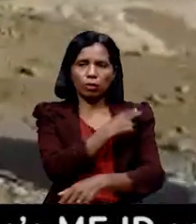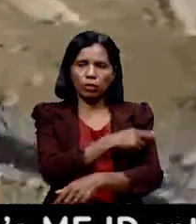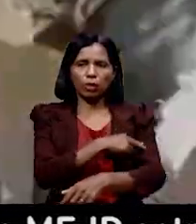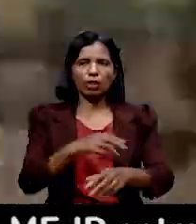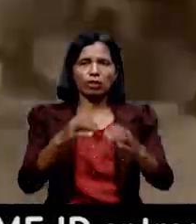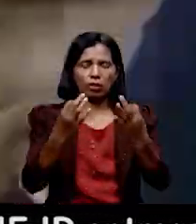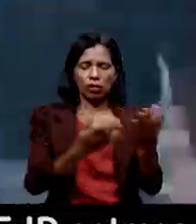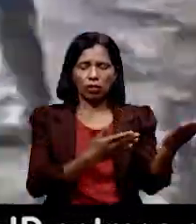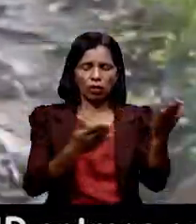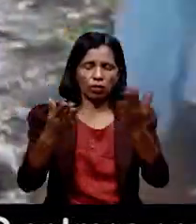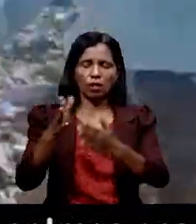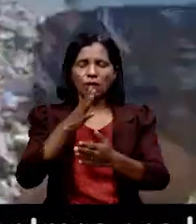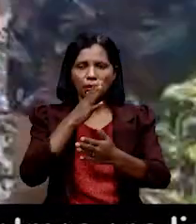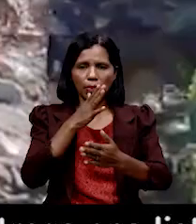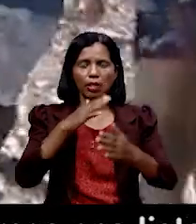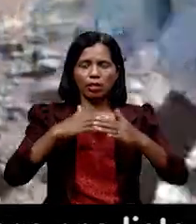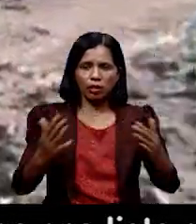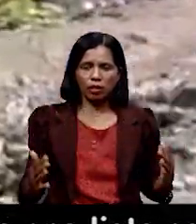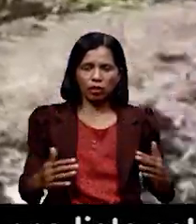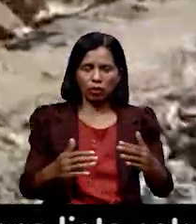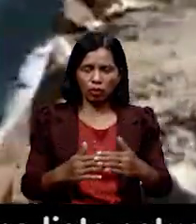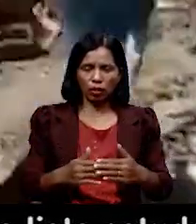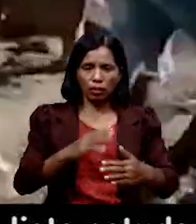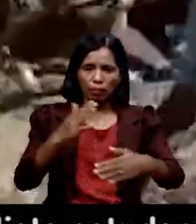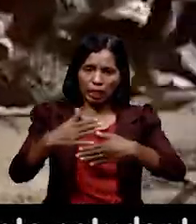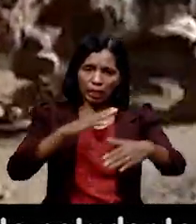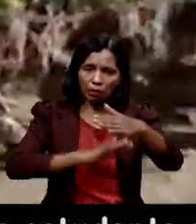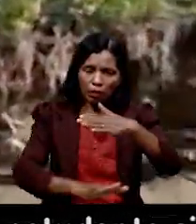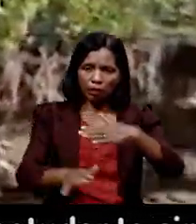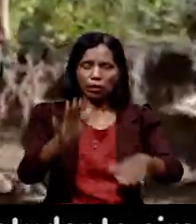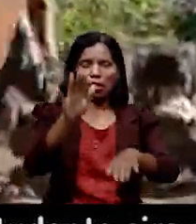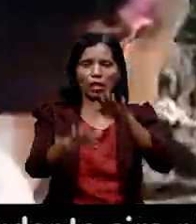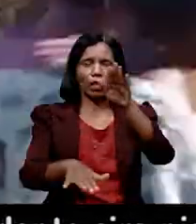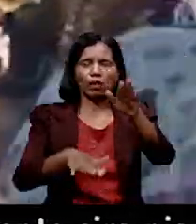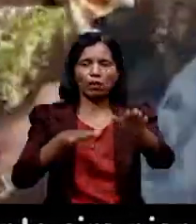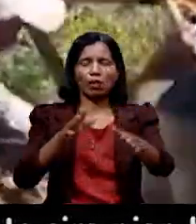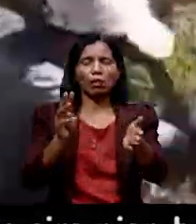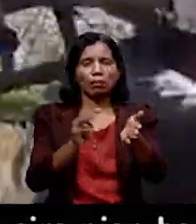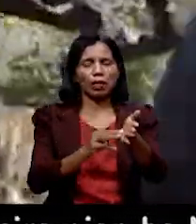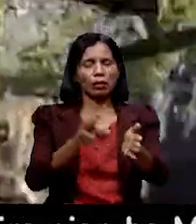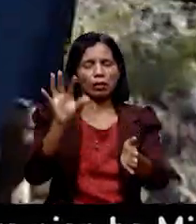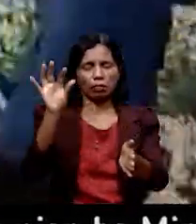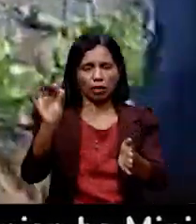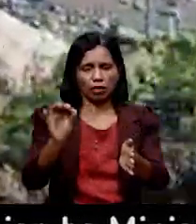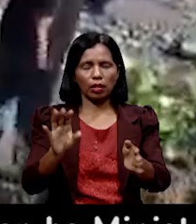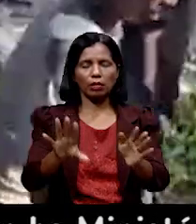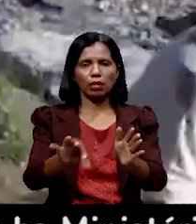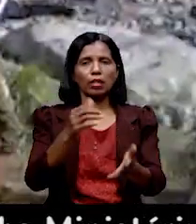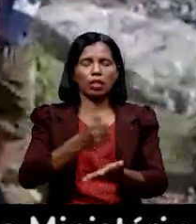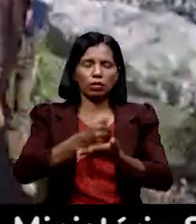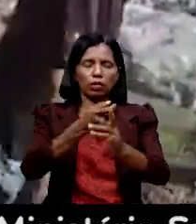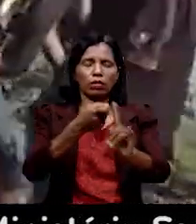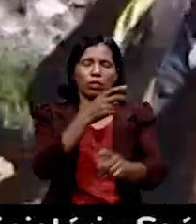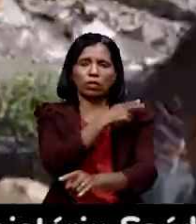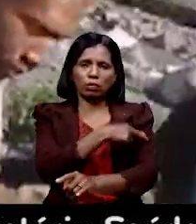inang isin rua nebe atu partus, hodi lao ain kilometer sia resin, ba Centro Saúde Bobonaru, hodi hetan asistensia emergensia. Situasi